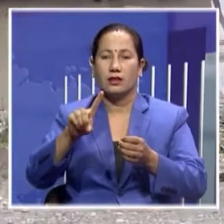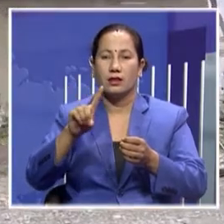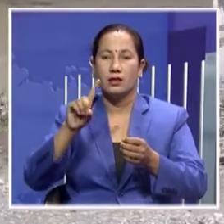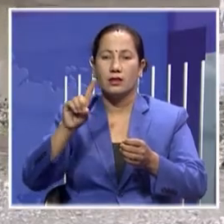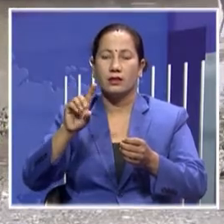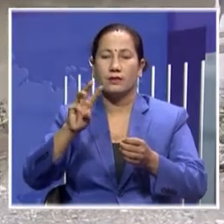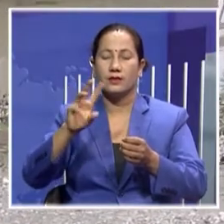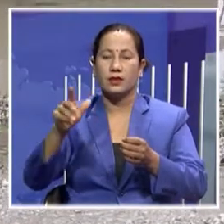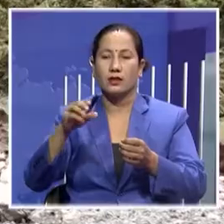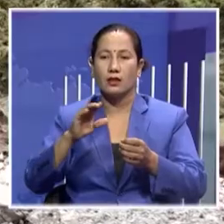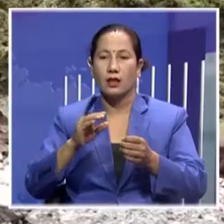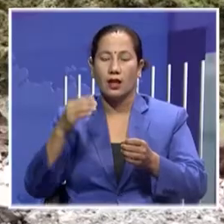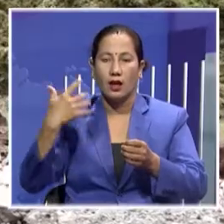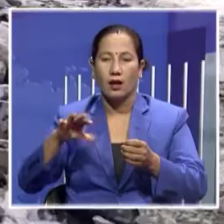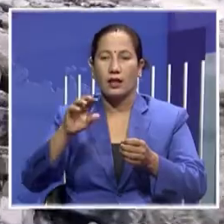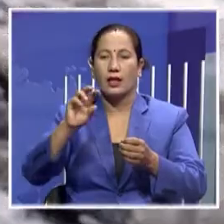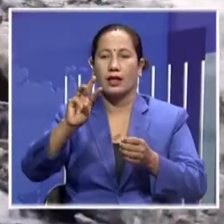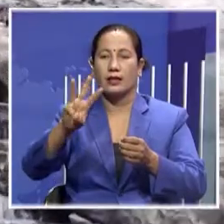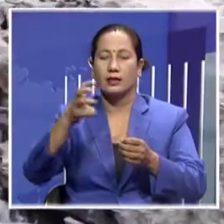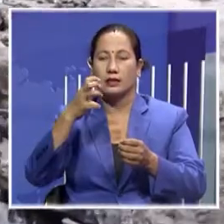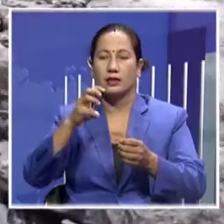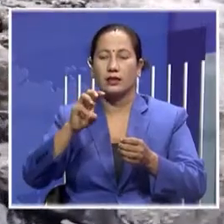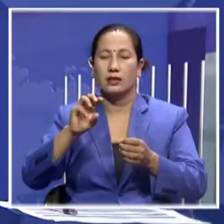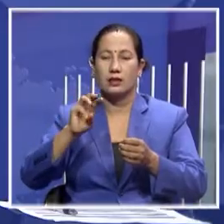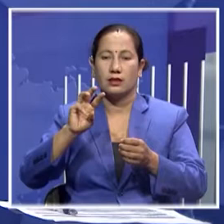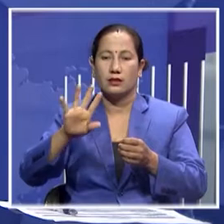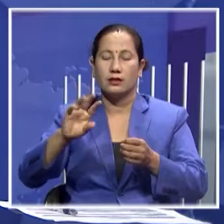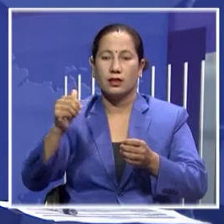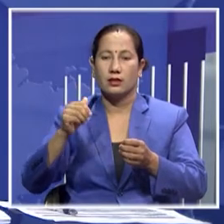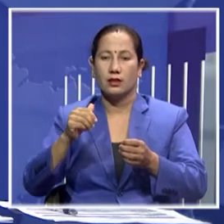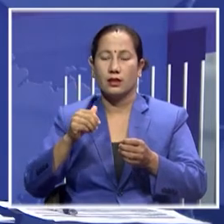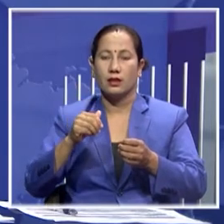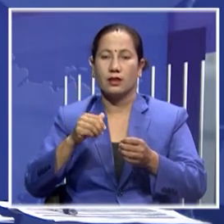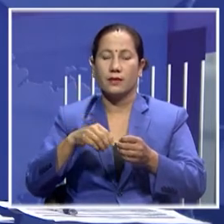र 386 जना घाइते भएका छन्।